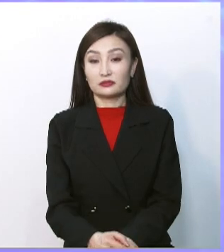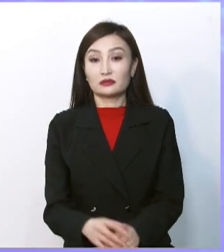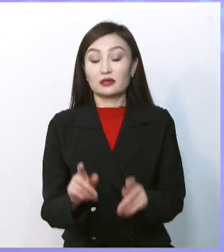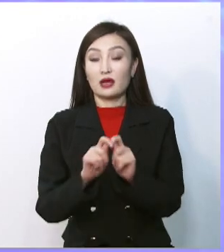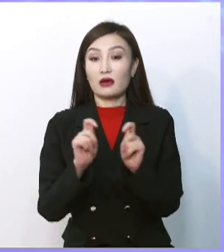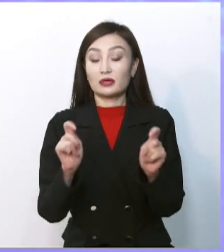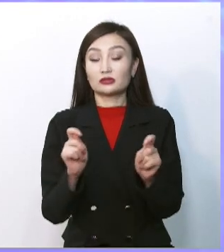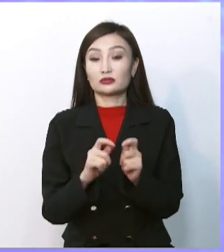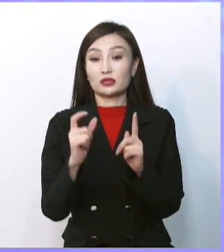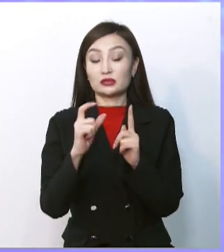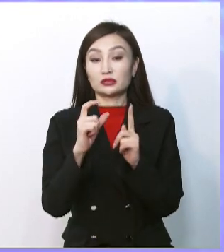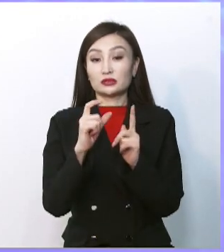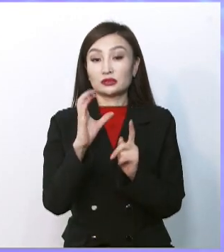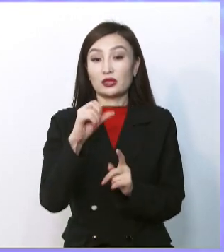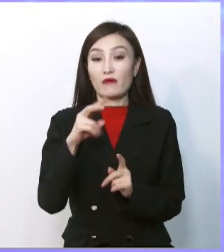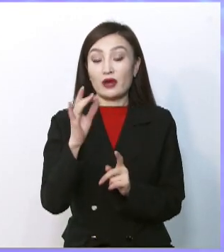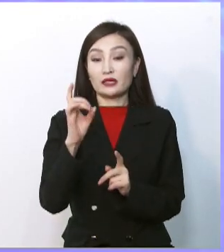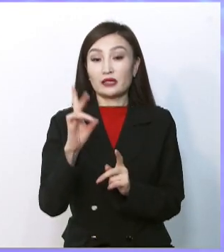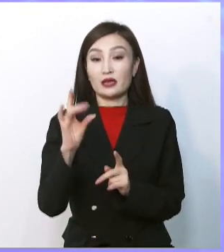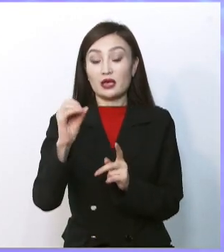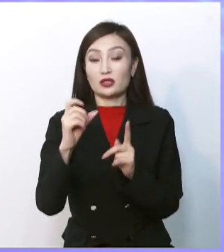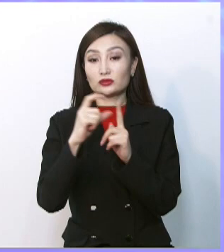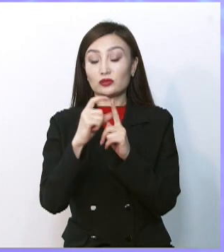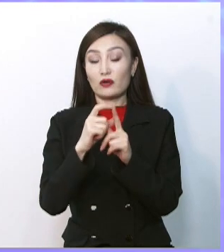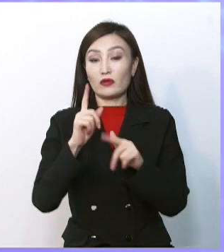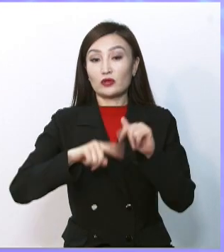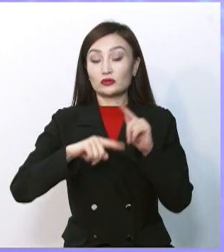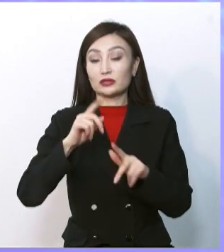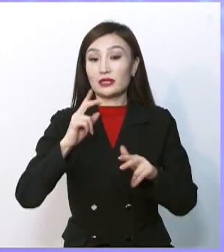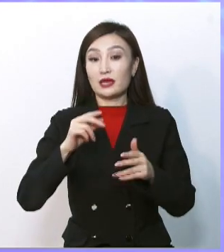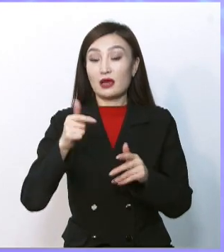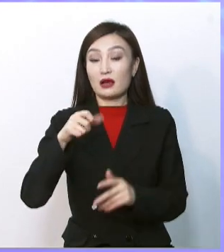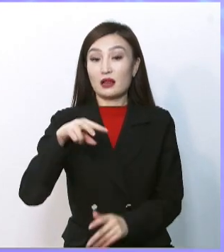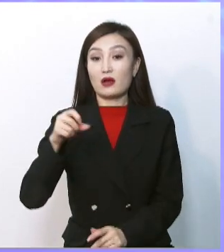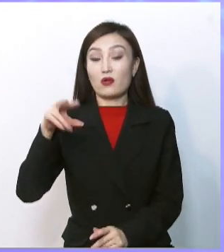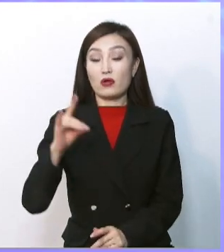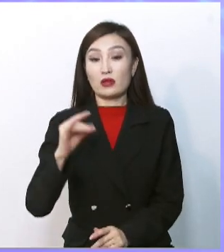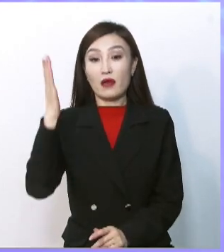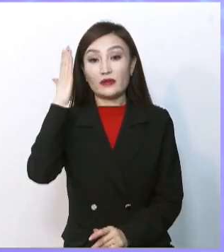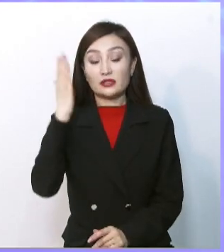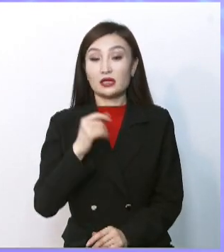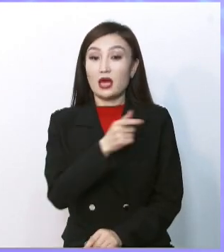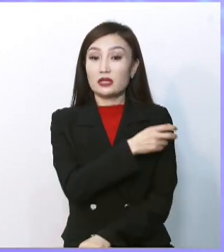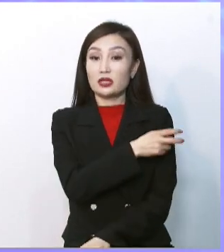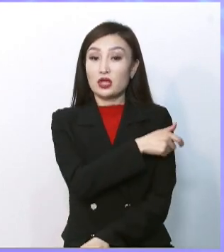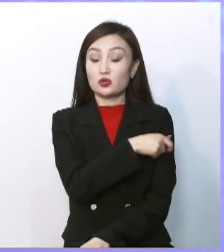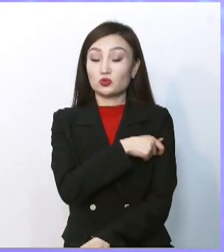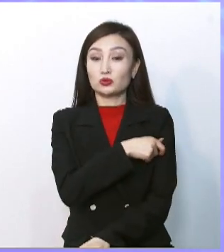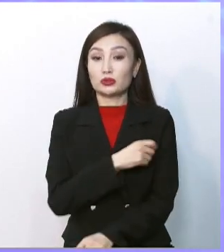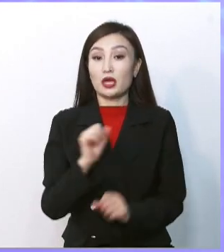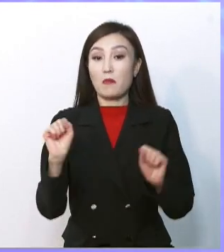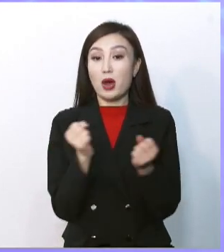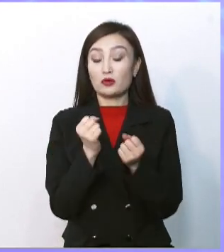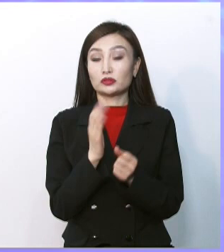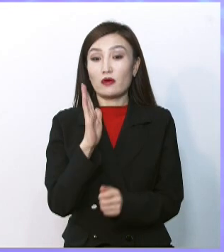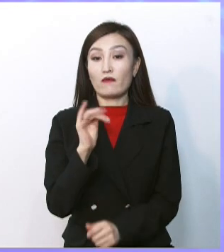Образуйте от словарных слов родственников глаголы. Докажите, что это глаголы «веселье», «дежурный», «мороз»,